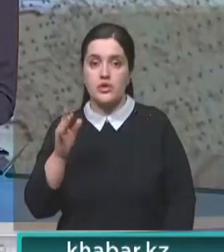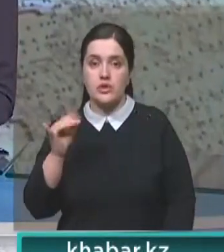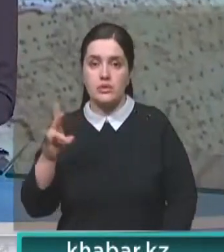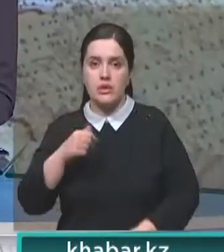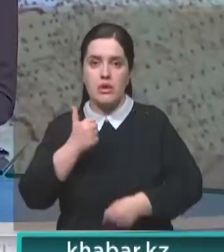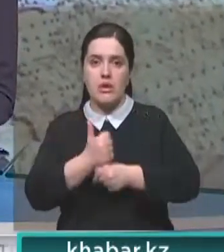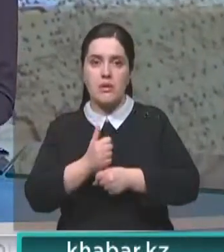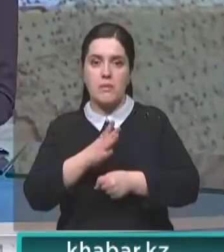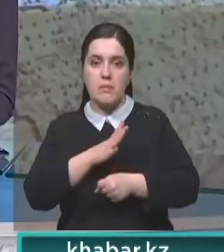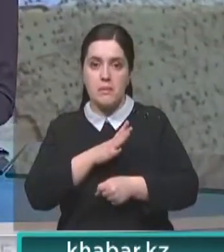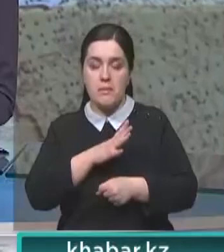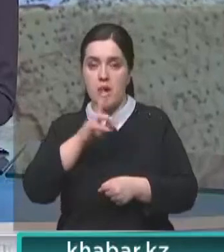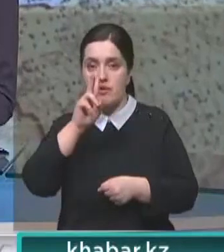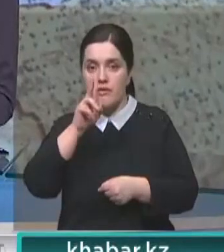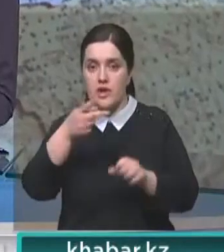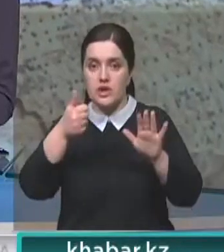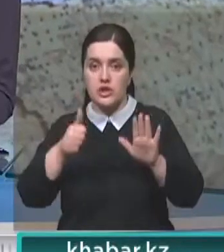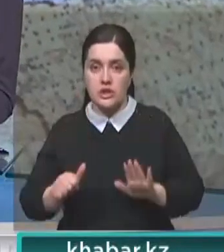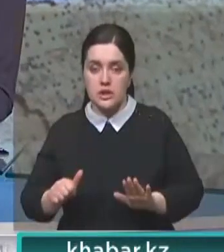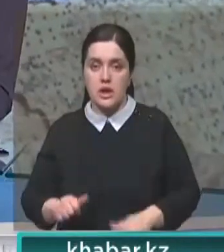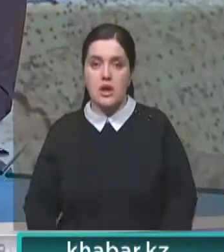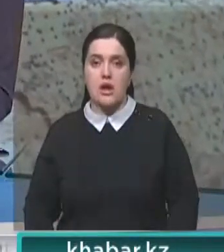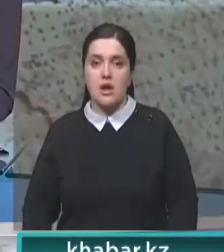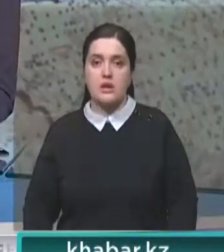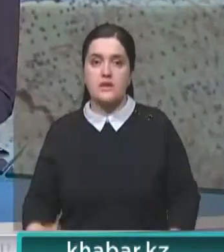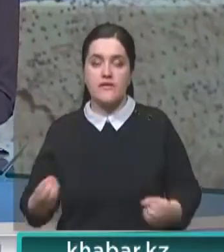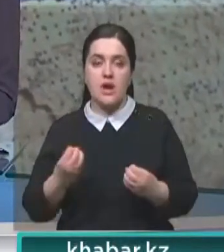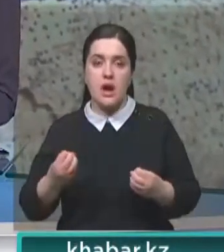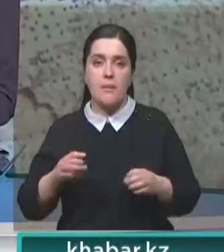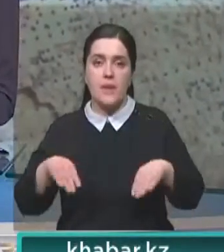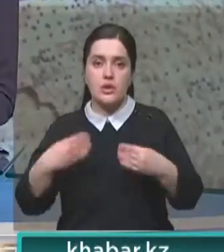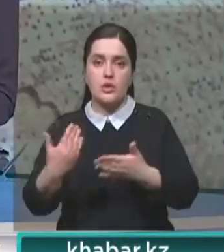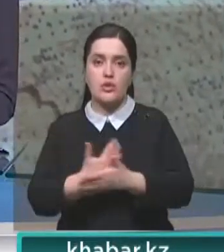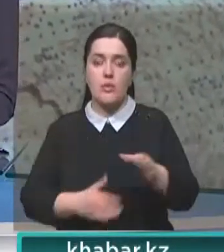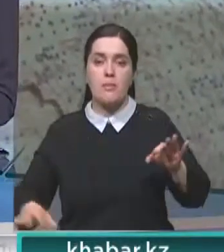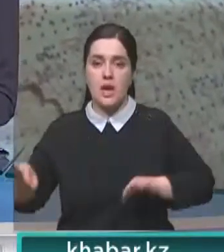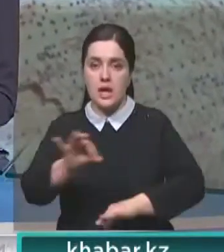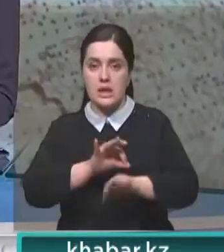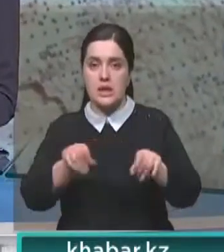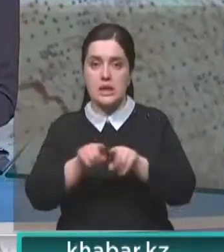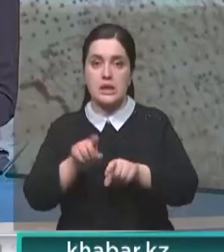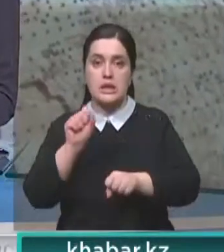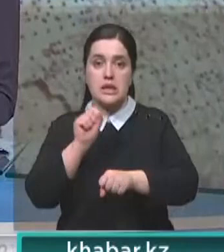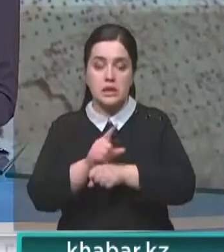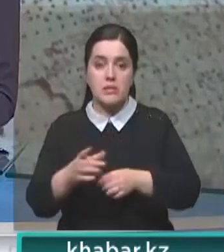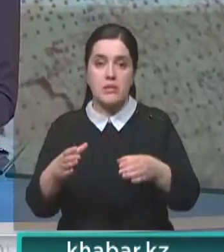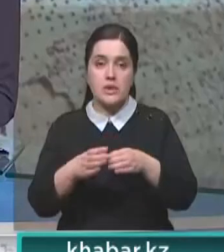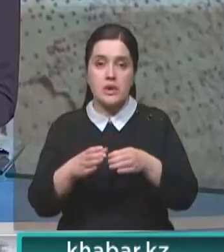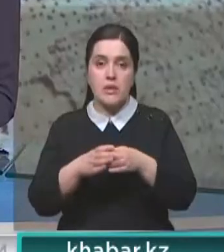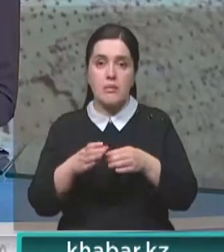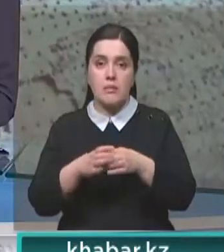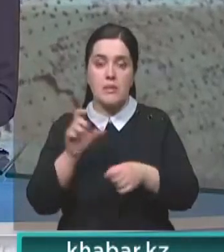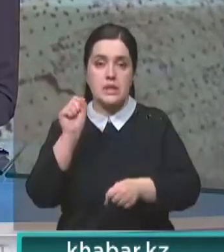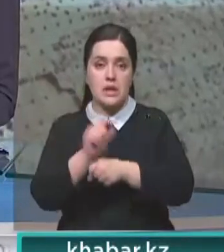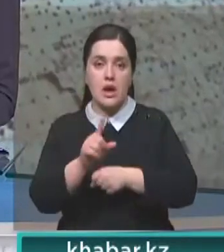возглавлял телесемейство последние 2,5 года. Свежая подача, новые проекты, новое видение. Такие задачи перед